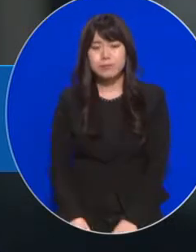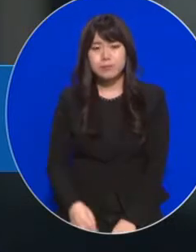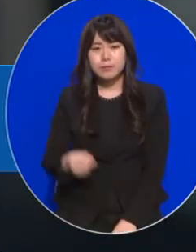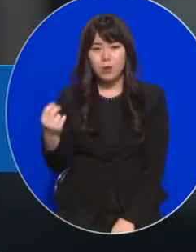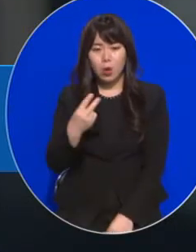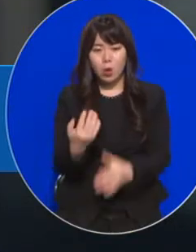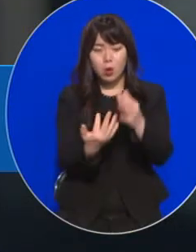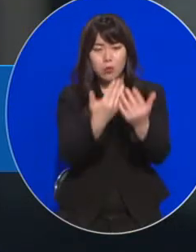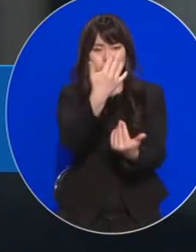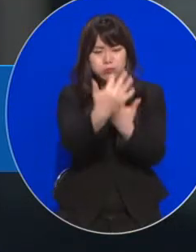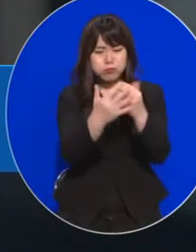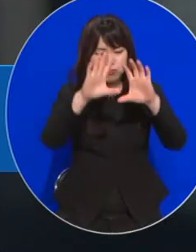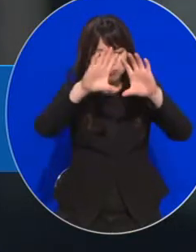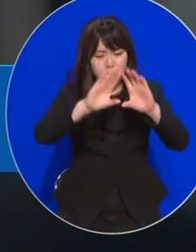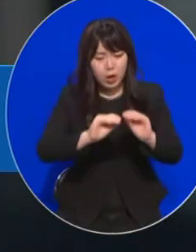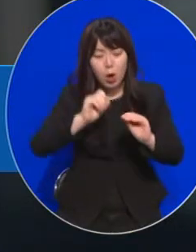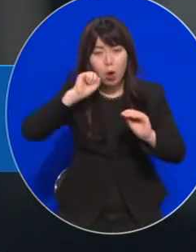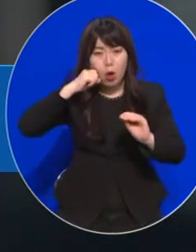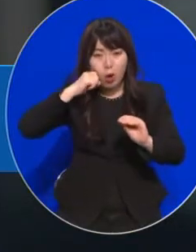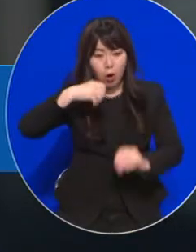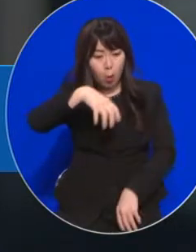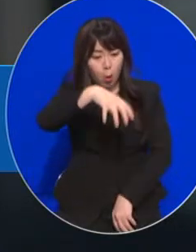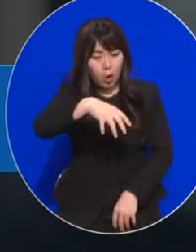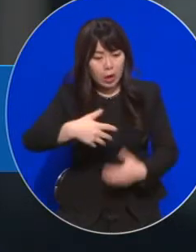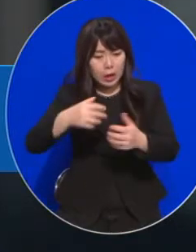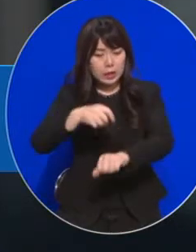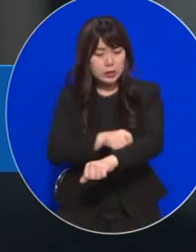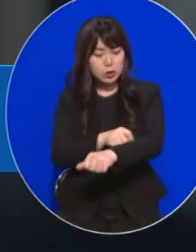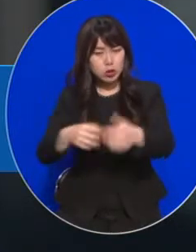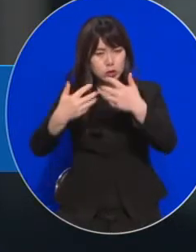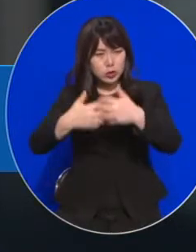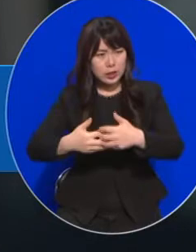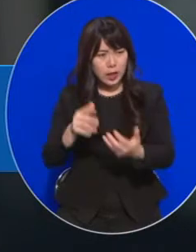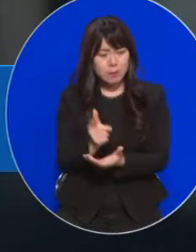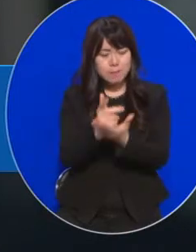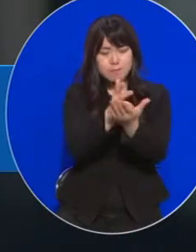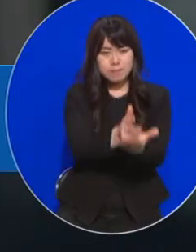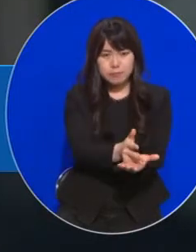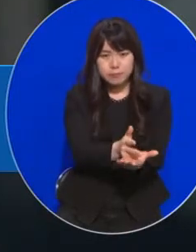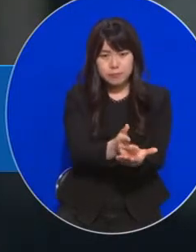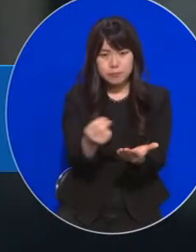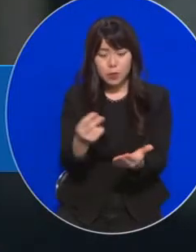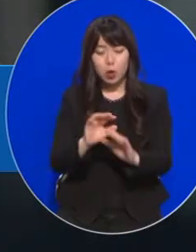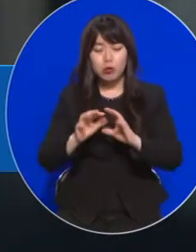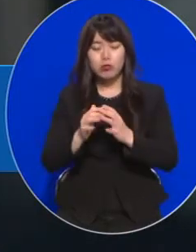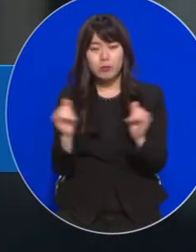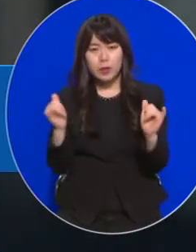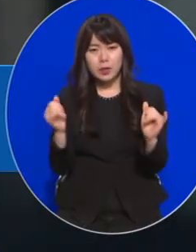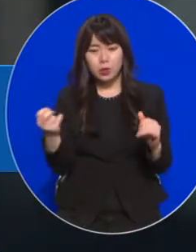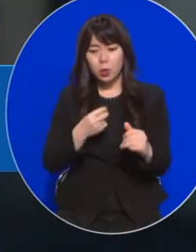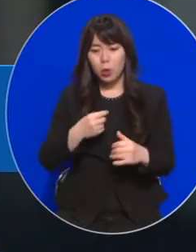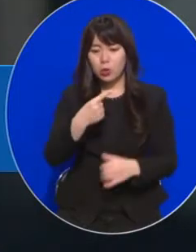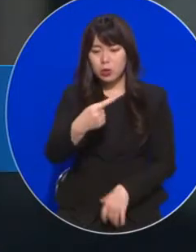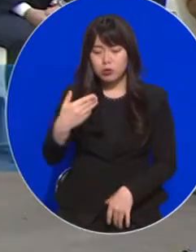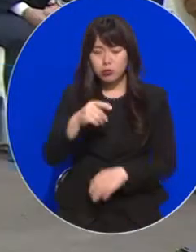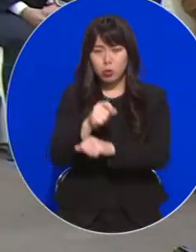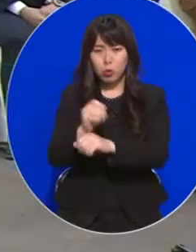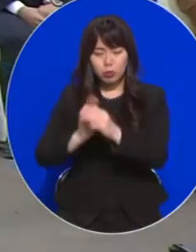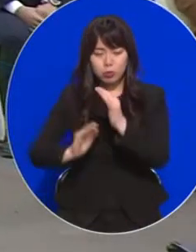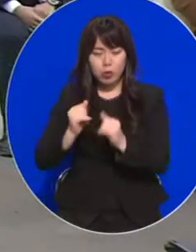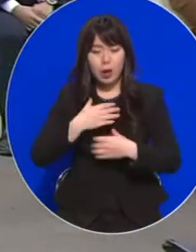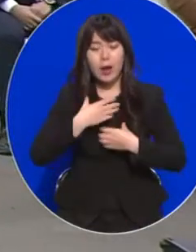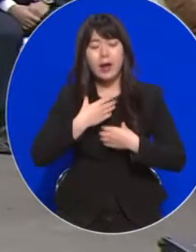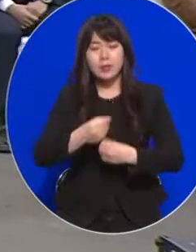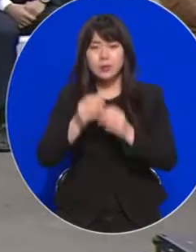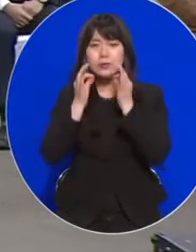어려운 곳에 특수 장비를 배치해 우리 국민과 소방관의 안전을 동시에 지키는 것이 목표입니다.